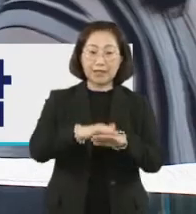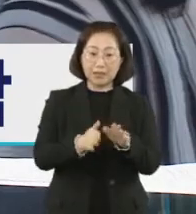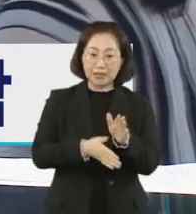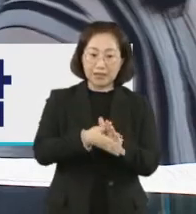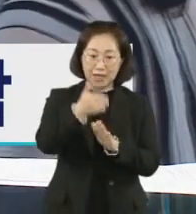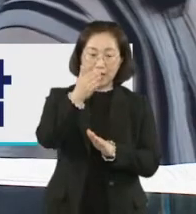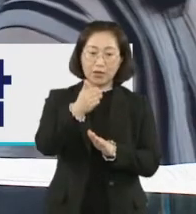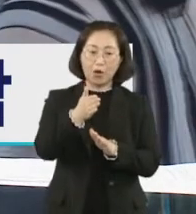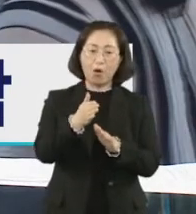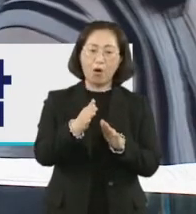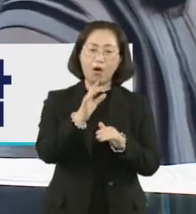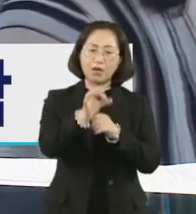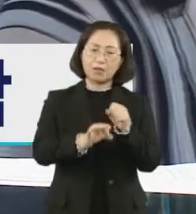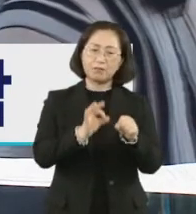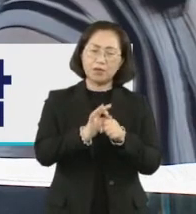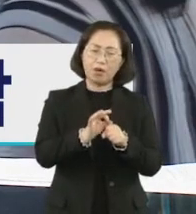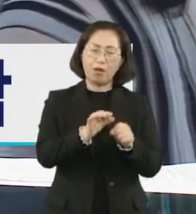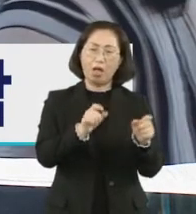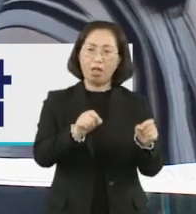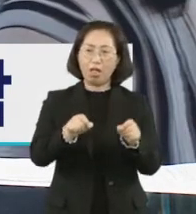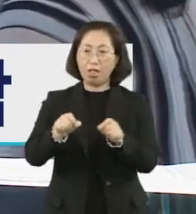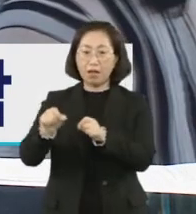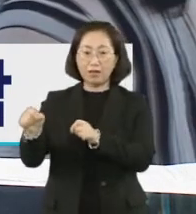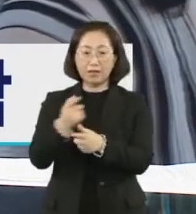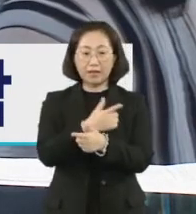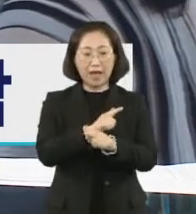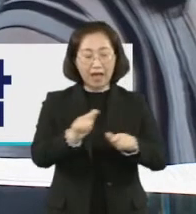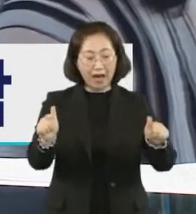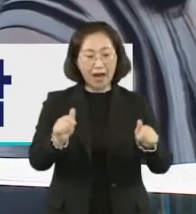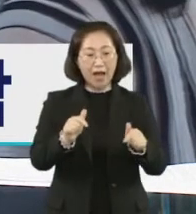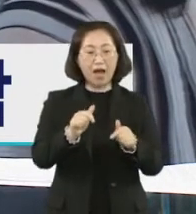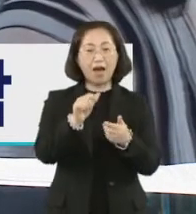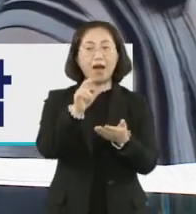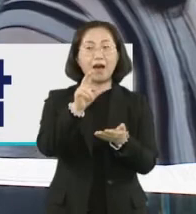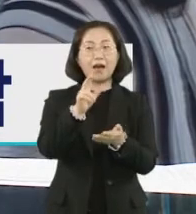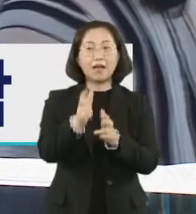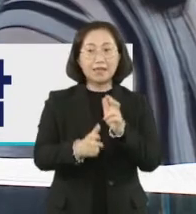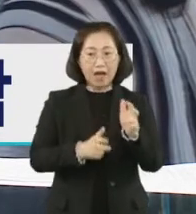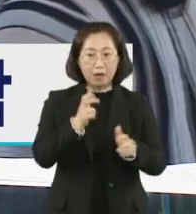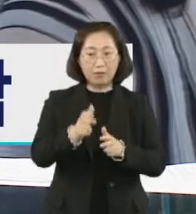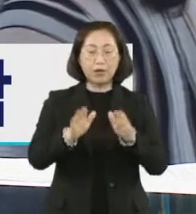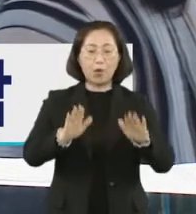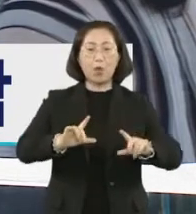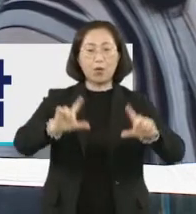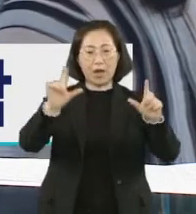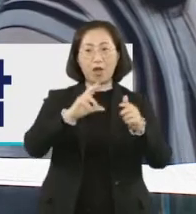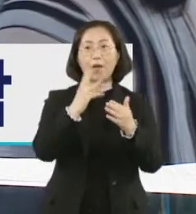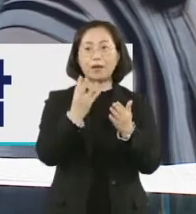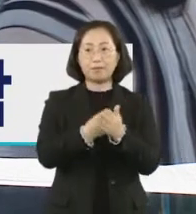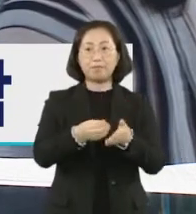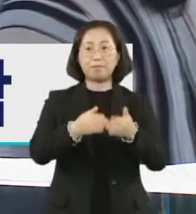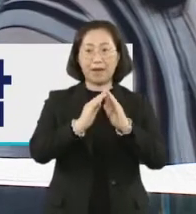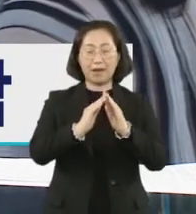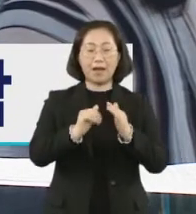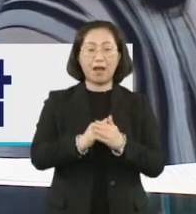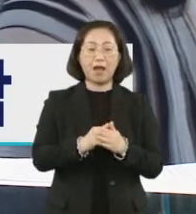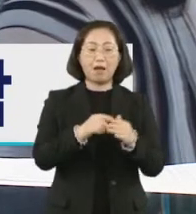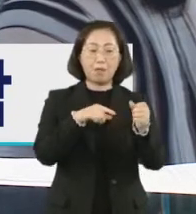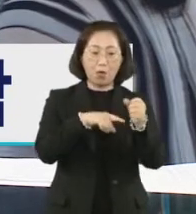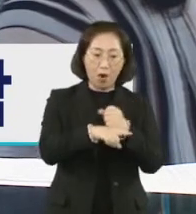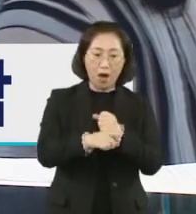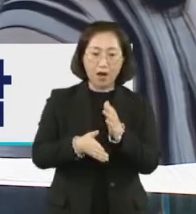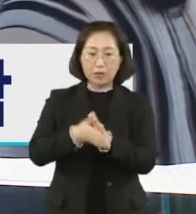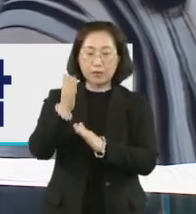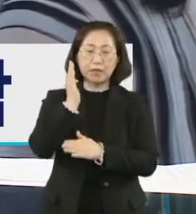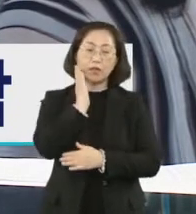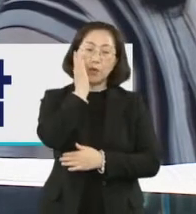대전시에서 길게는 10년 동안 지속되었던 다양한 현안 사업들이 올해 대부분 마무리됩니다. 과학과 교통, 녹색